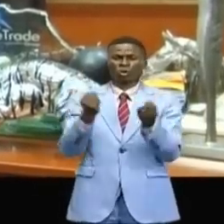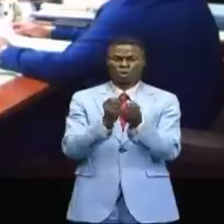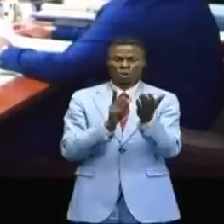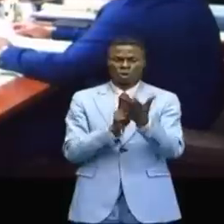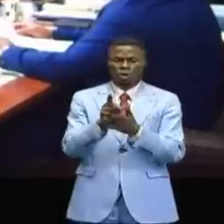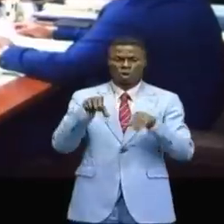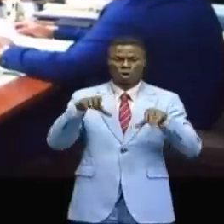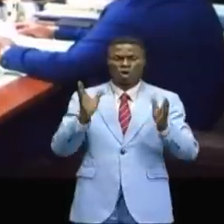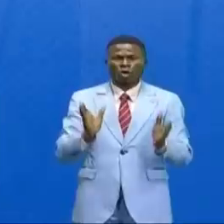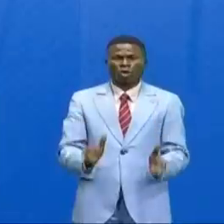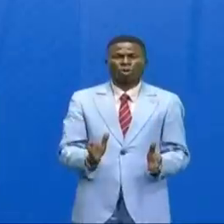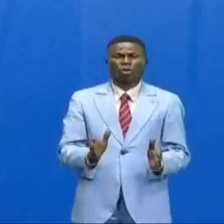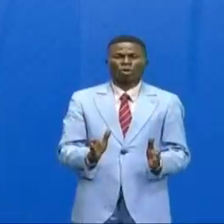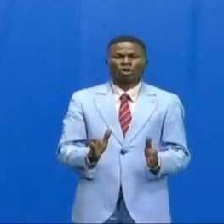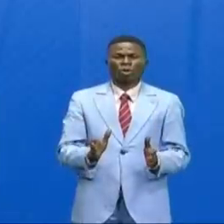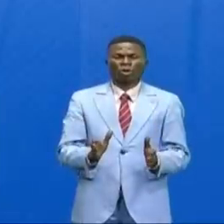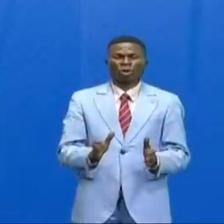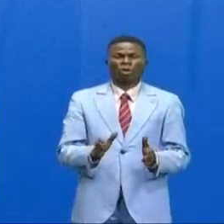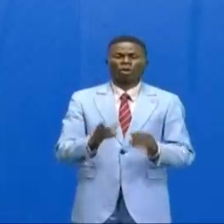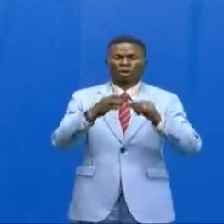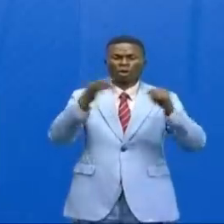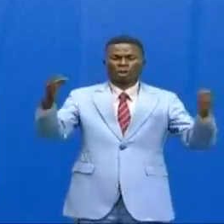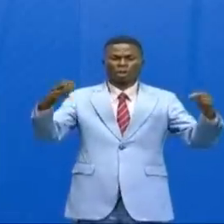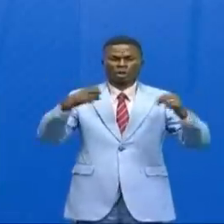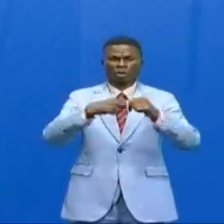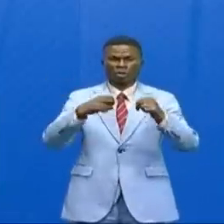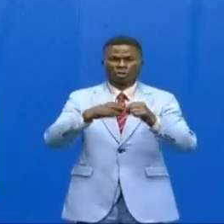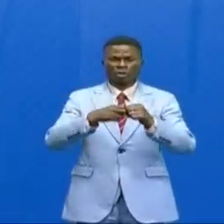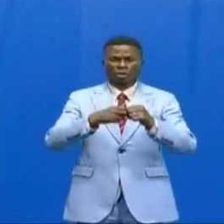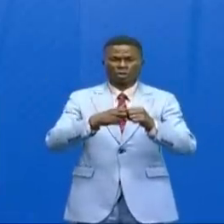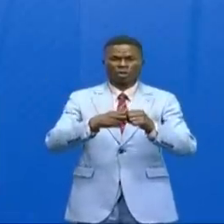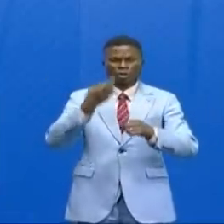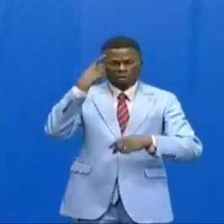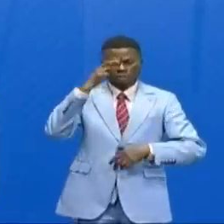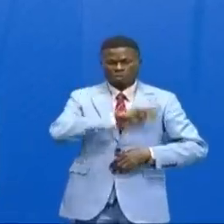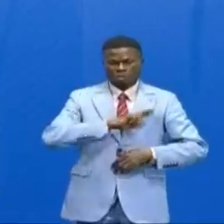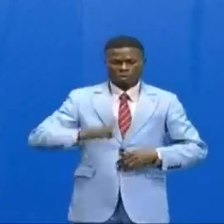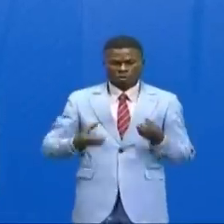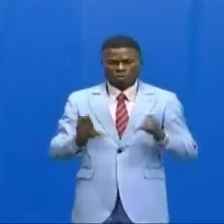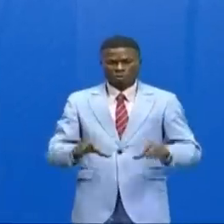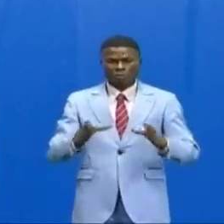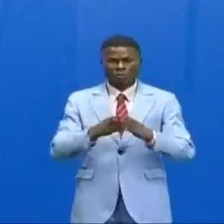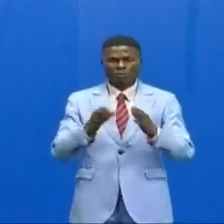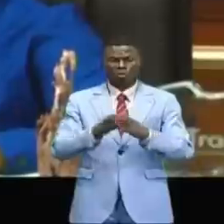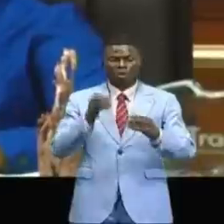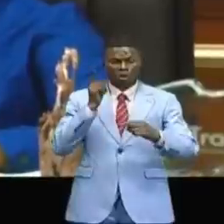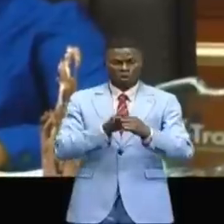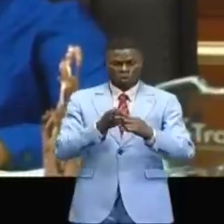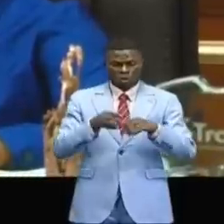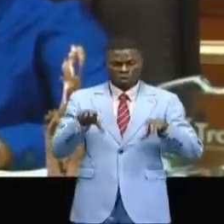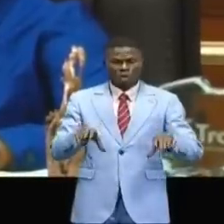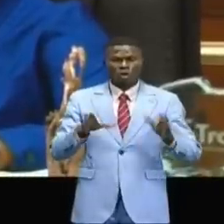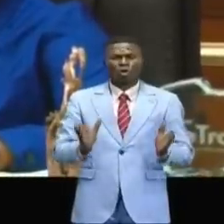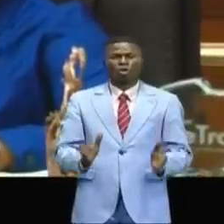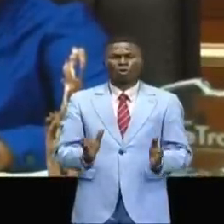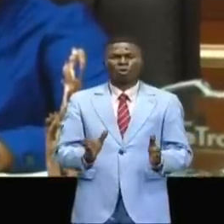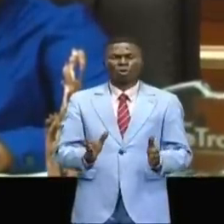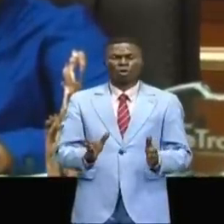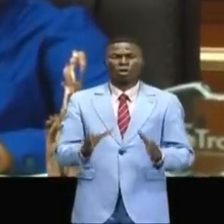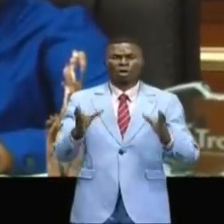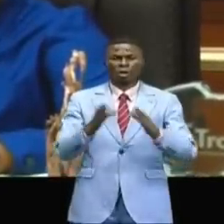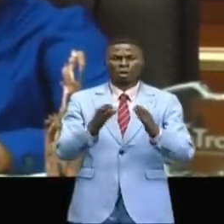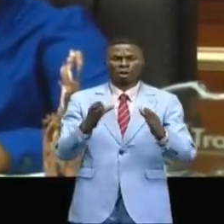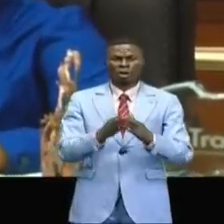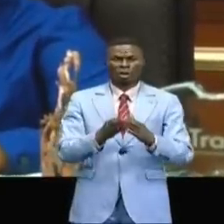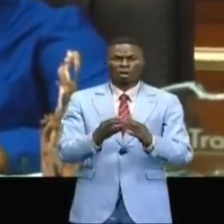congolais Proton de câbles électriques made in RDC à partir du cuivre congolais, à partir